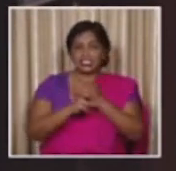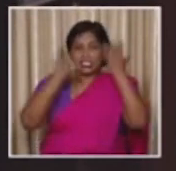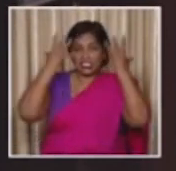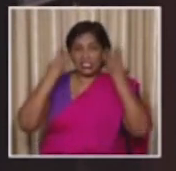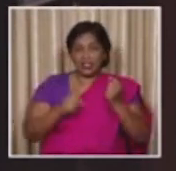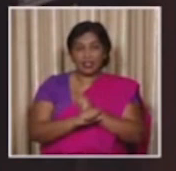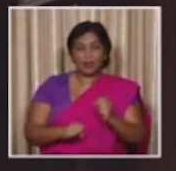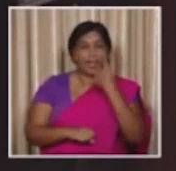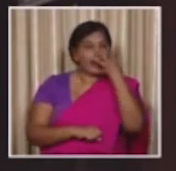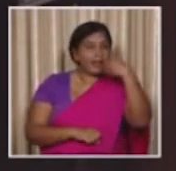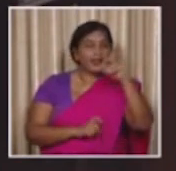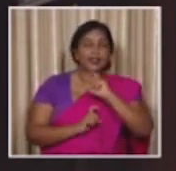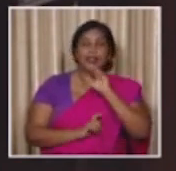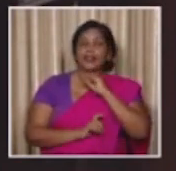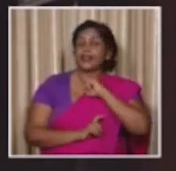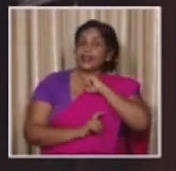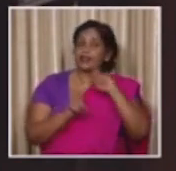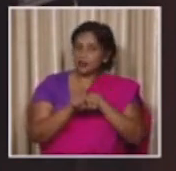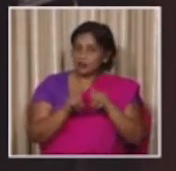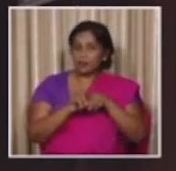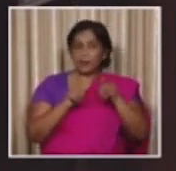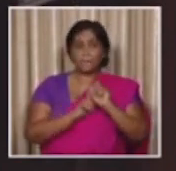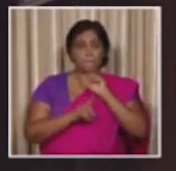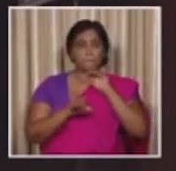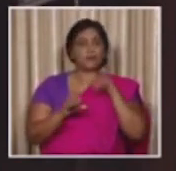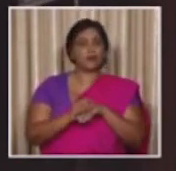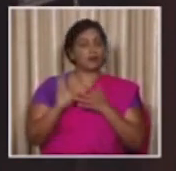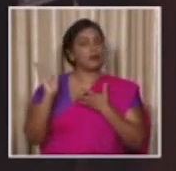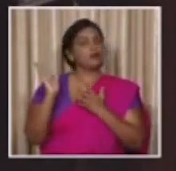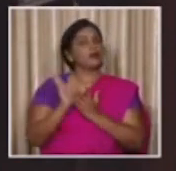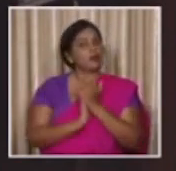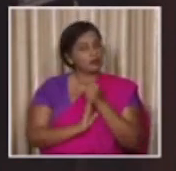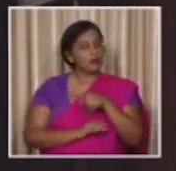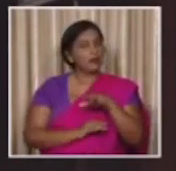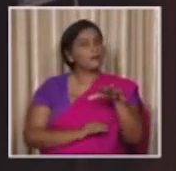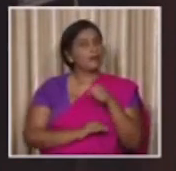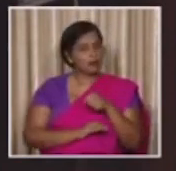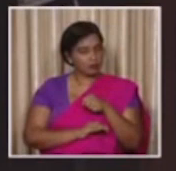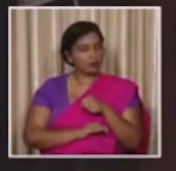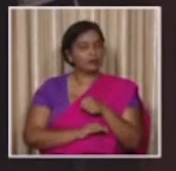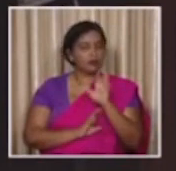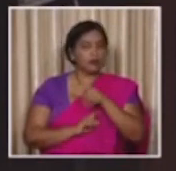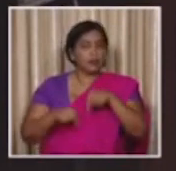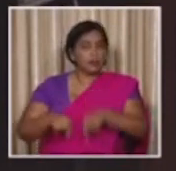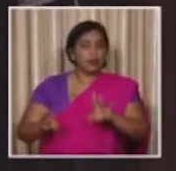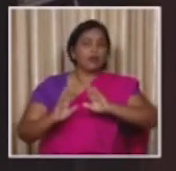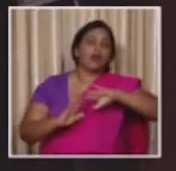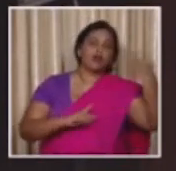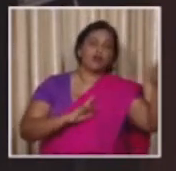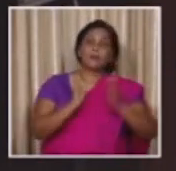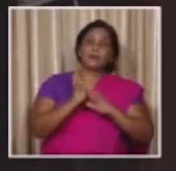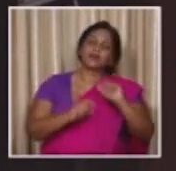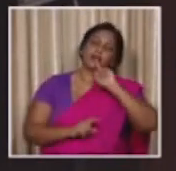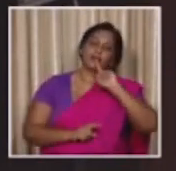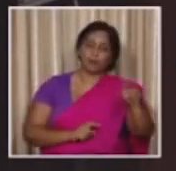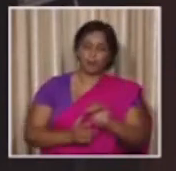හූ කියනවා වගේ මේක ඇතුලේ තමන්ගේ වරප්‍රසාදය පාවිච්චි කරලා කියන්නේ නැතුව එළියේ මාධ්‍යර